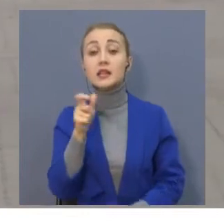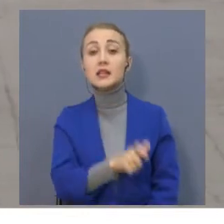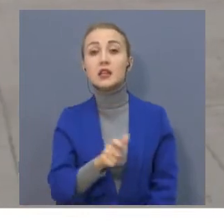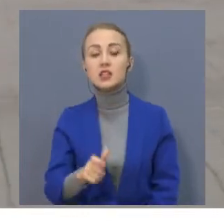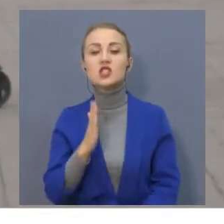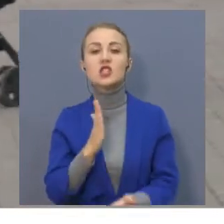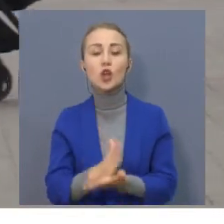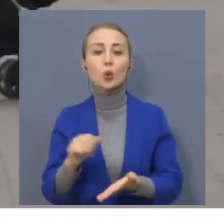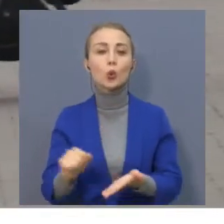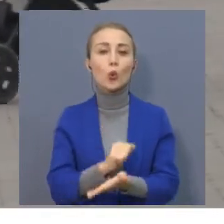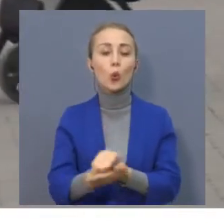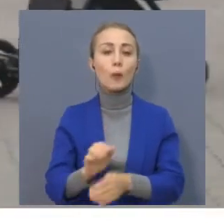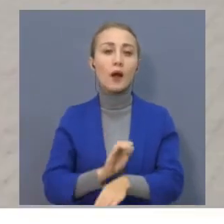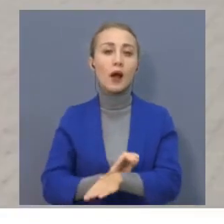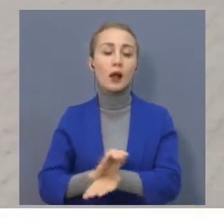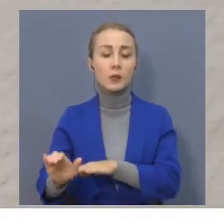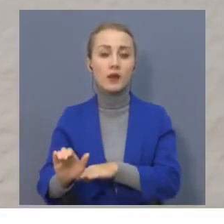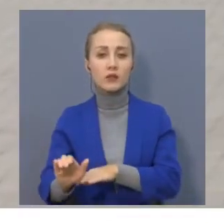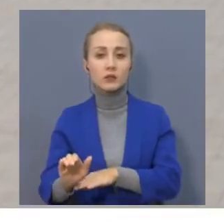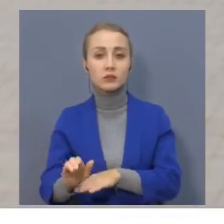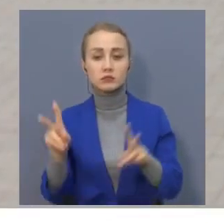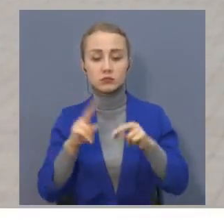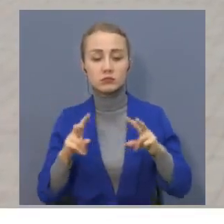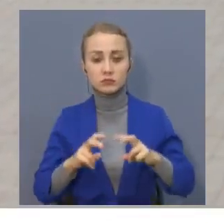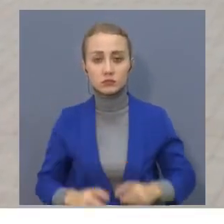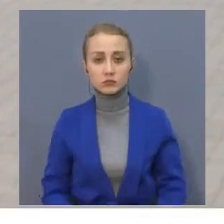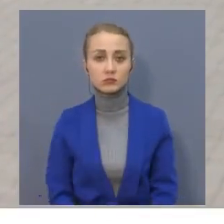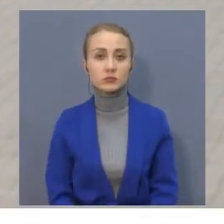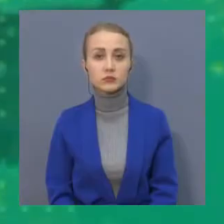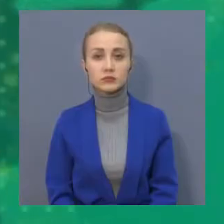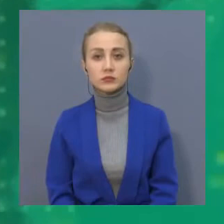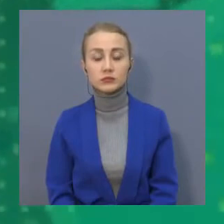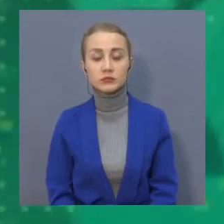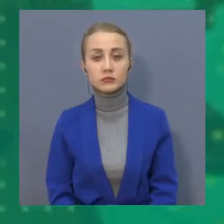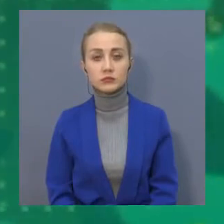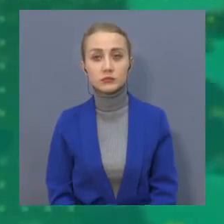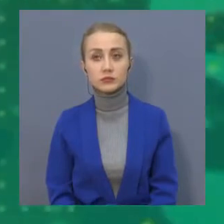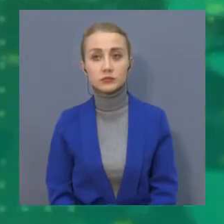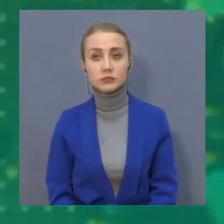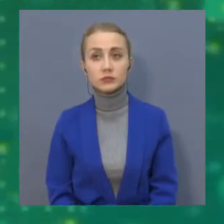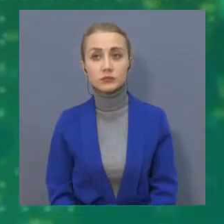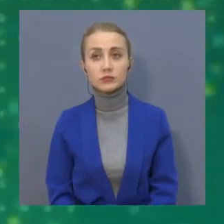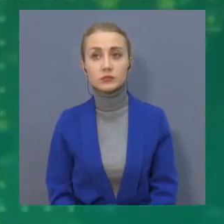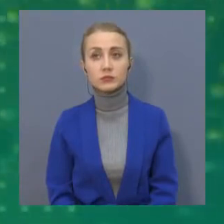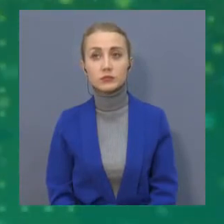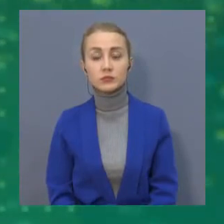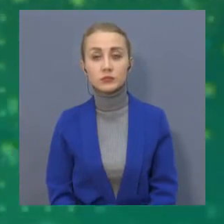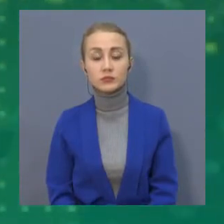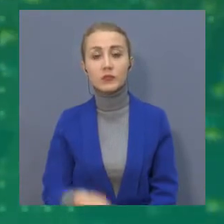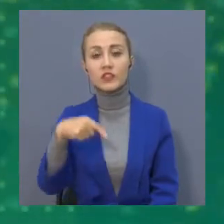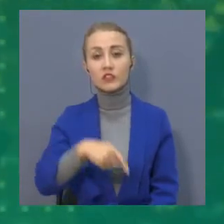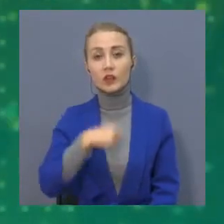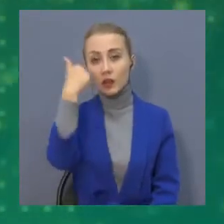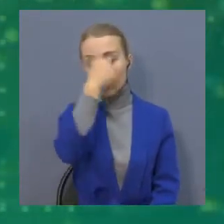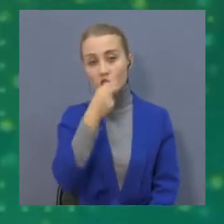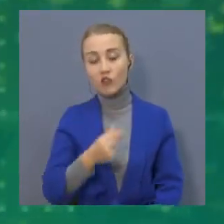Гүлмайда Нұржанқызы, Альмира Сатыбаева, Василий Вережников, Көкше ақпарат. Биыл Ақмола облыстық